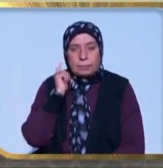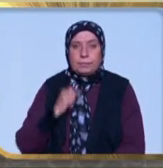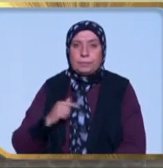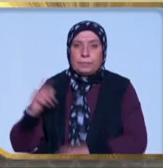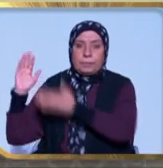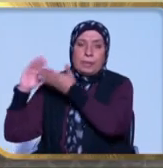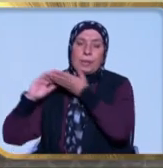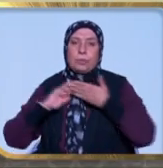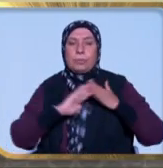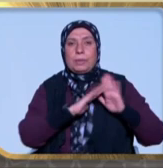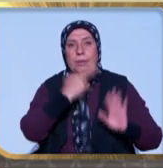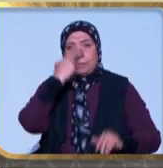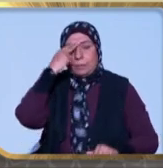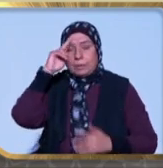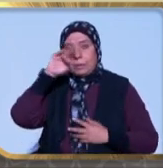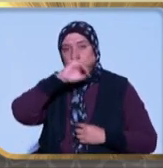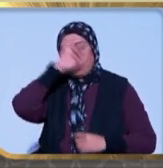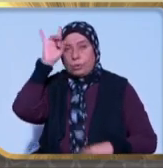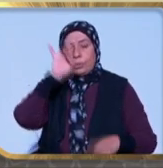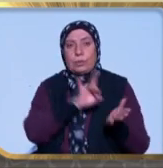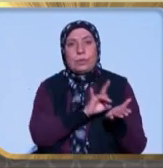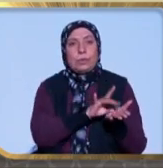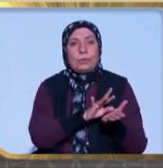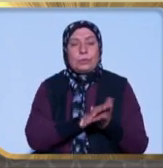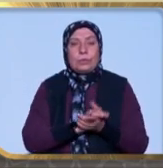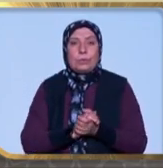أعوذ بالله من الشيطان